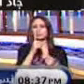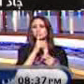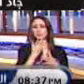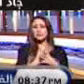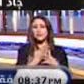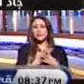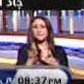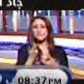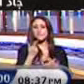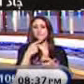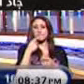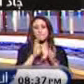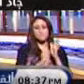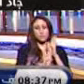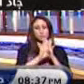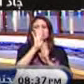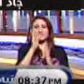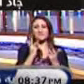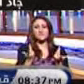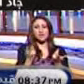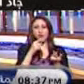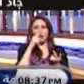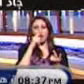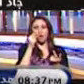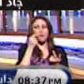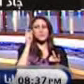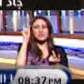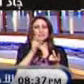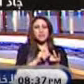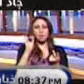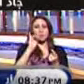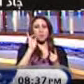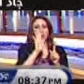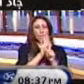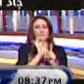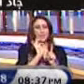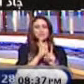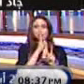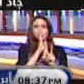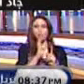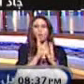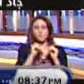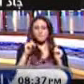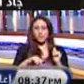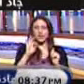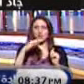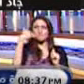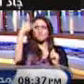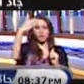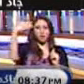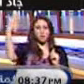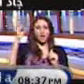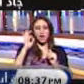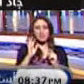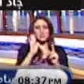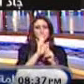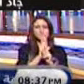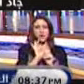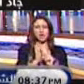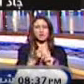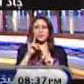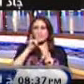قال لي كده اين النهضه التي دعا فيها الرئيس مرسي الى حمايه حقوق المصريين في الخارج، نحن لم نشعر بذلك. موقف الرئاسه